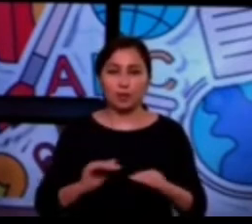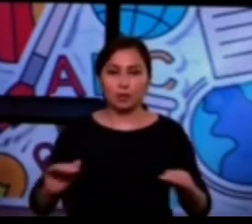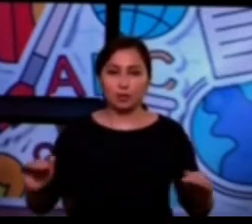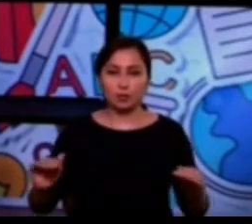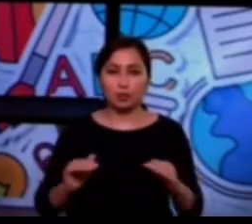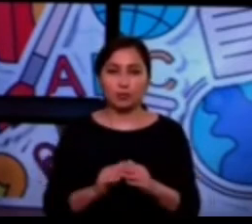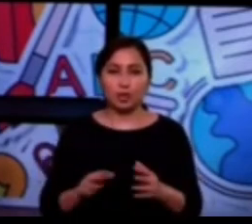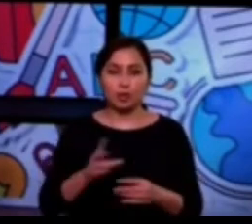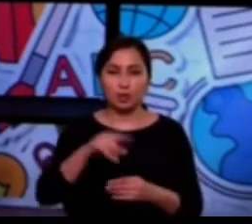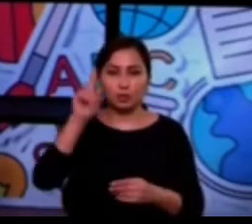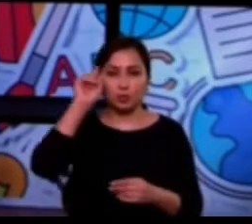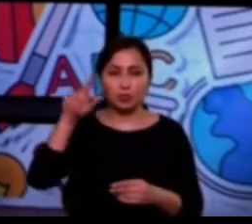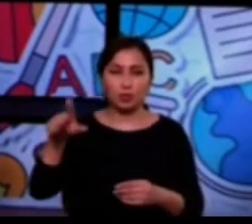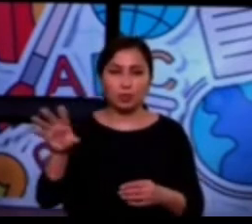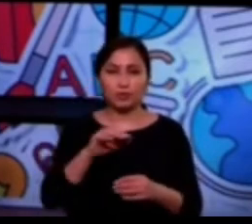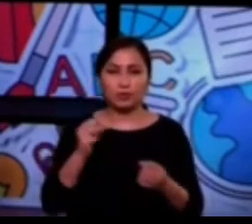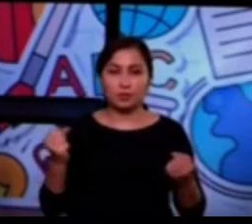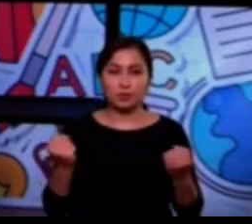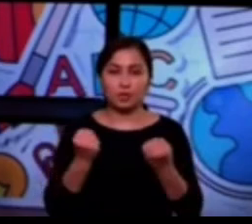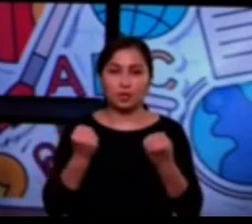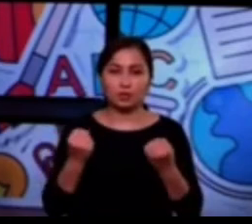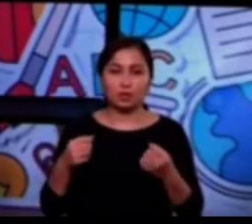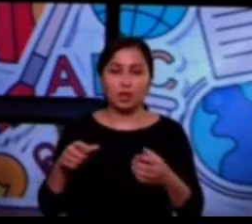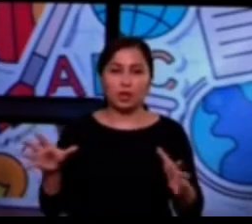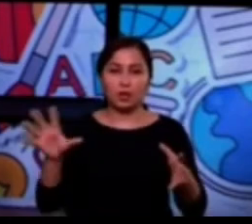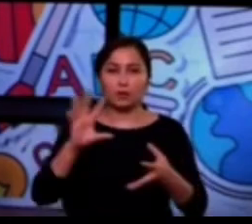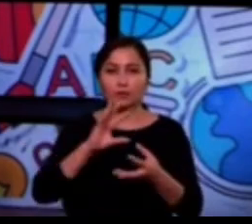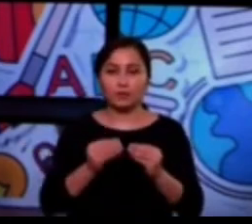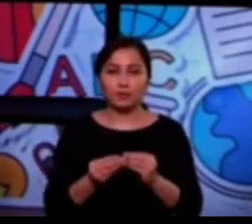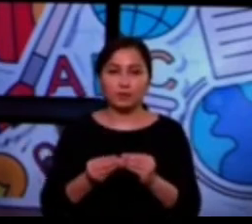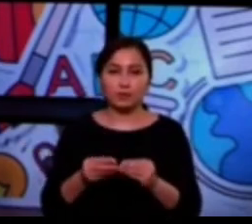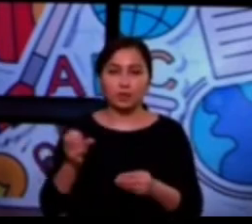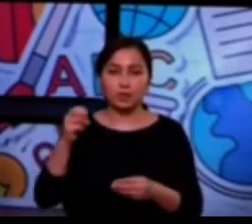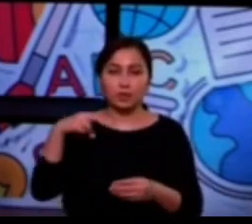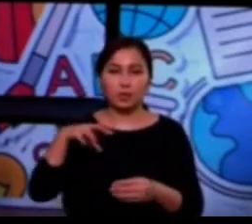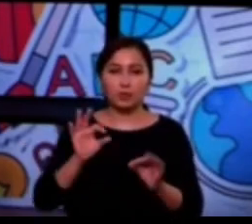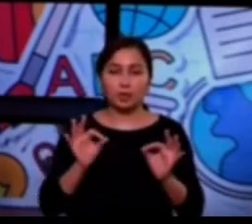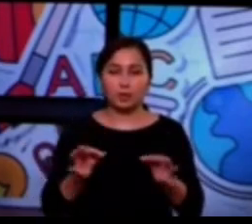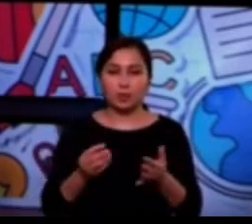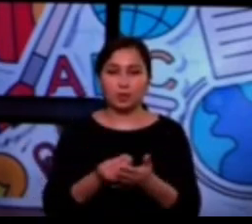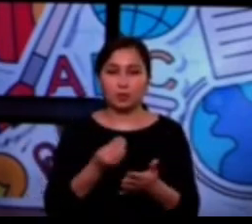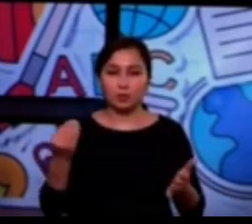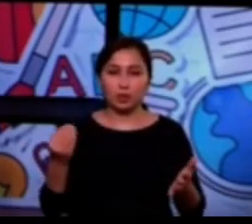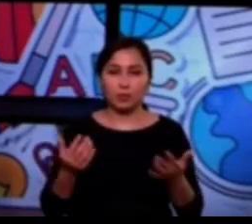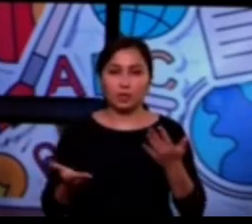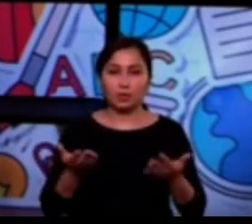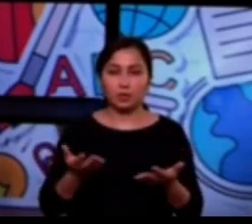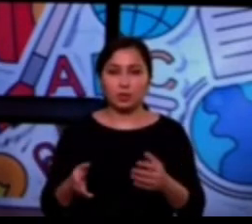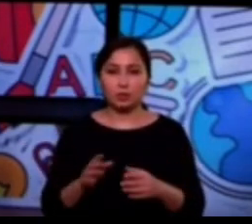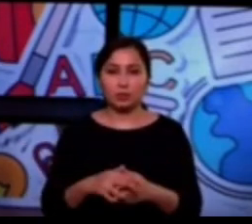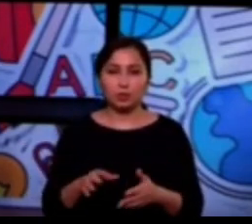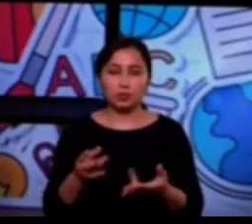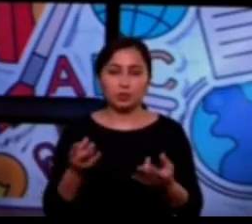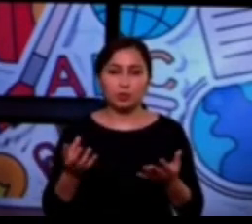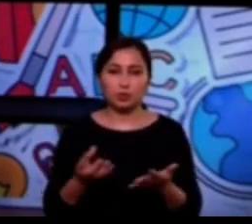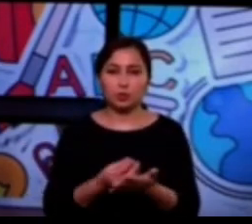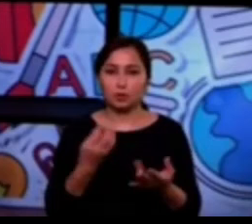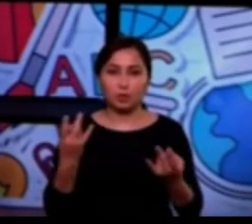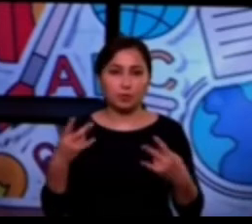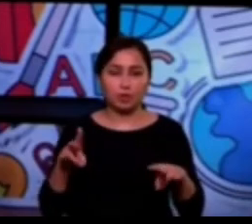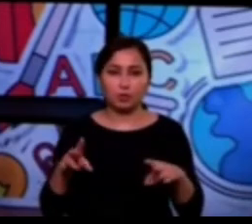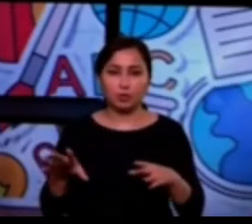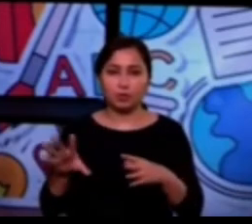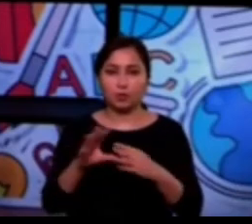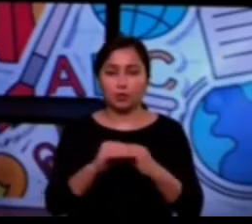ребята! Я уверена, что вы старались, и все элементы у вас получились правильно. Но если у вас что-то не получилось, ни в